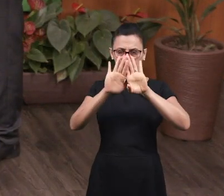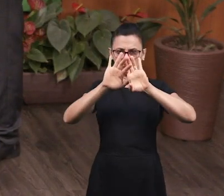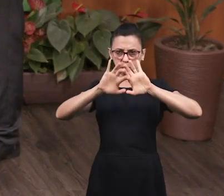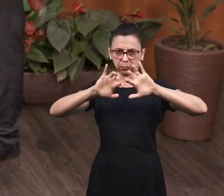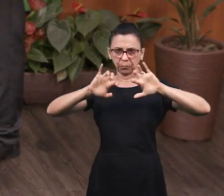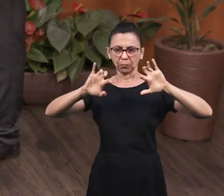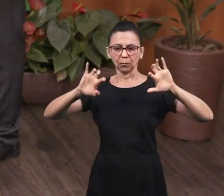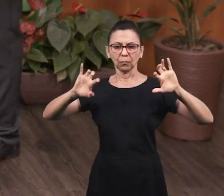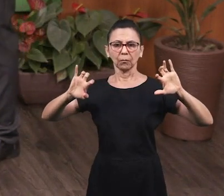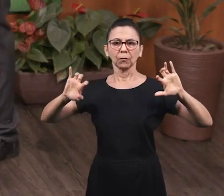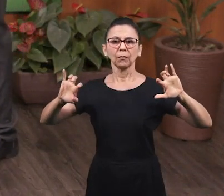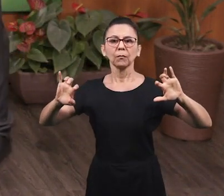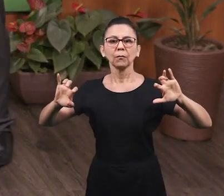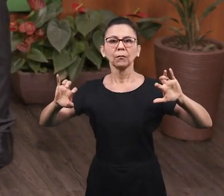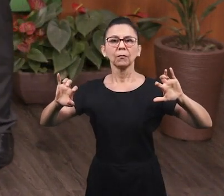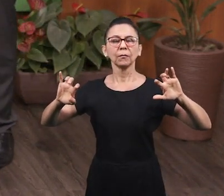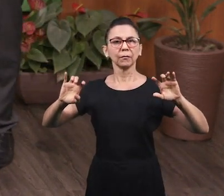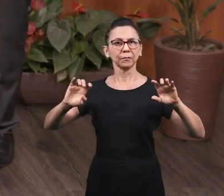porte.